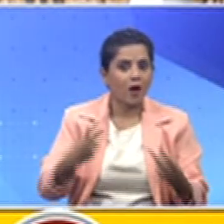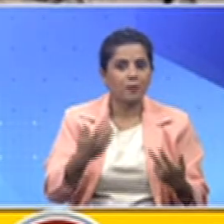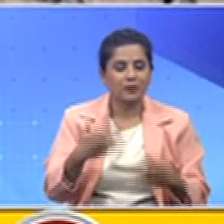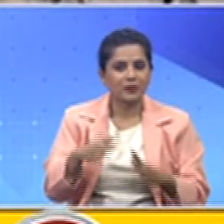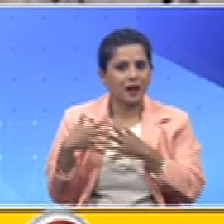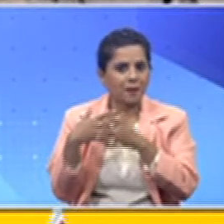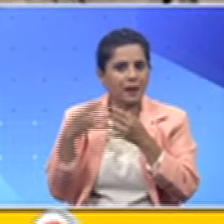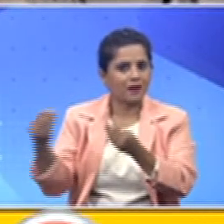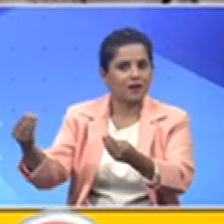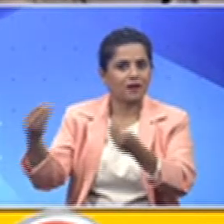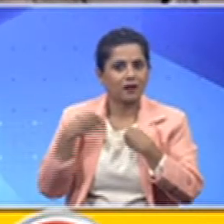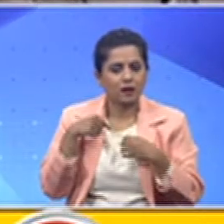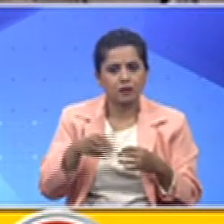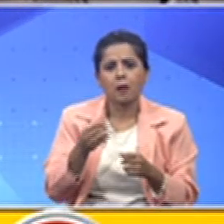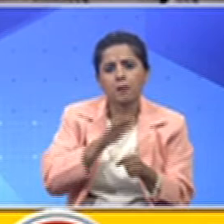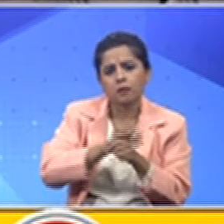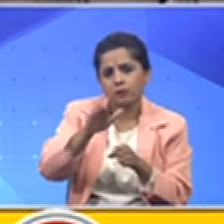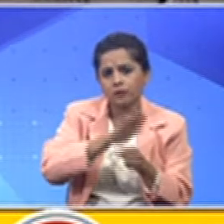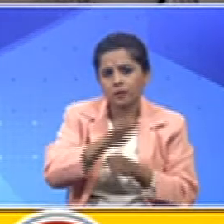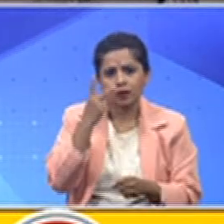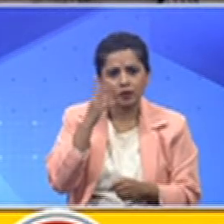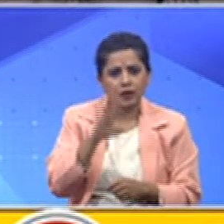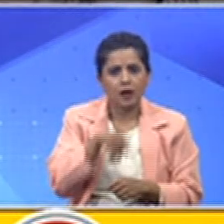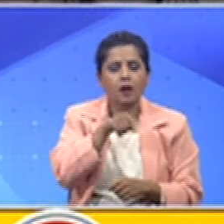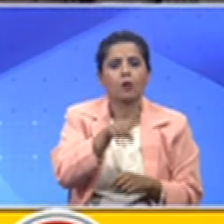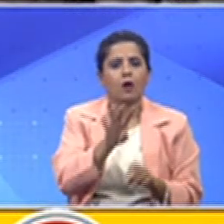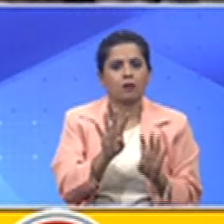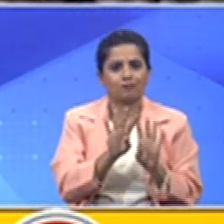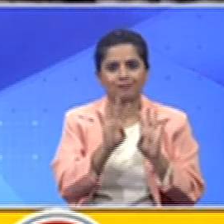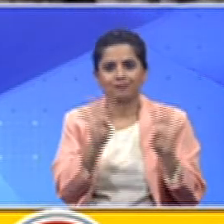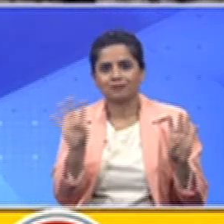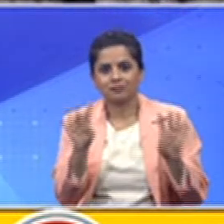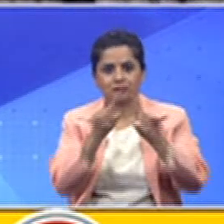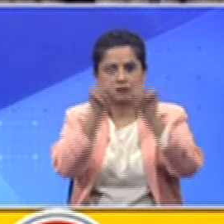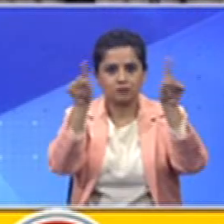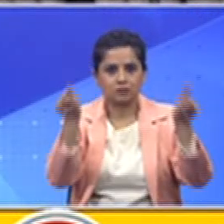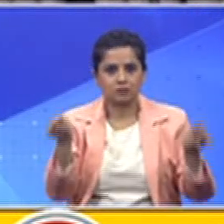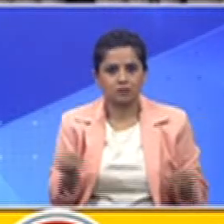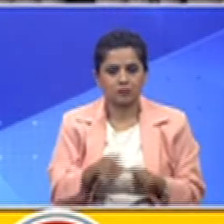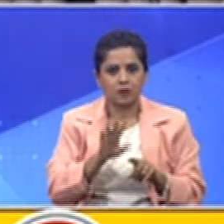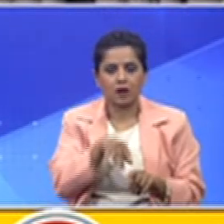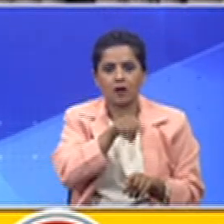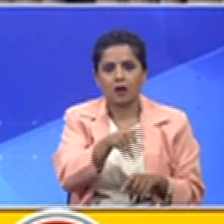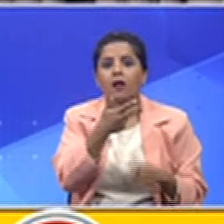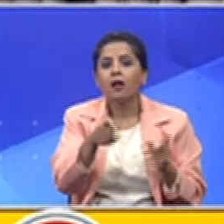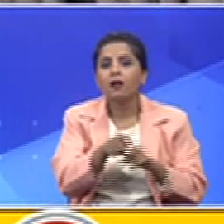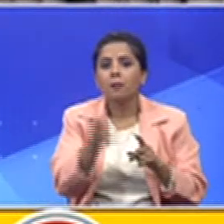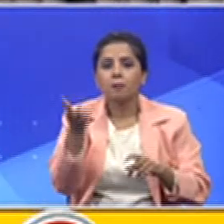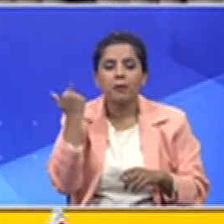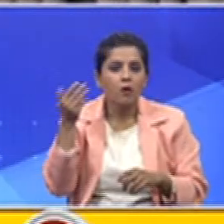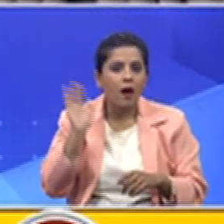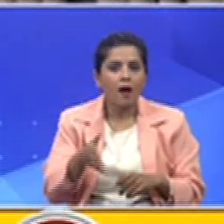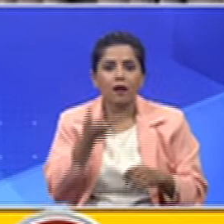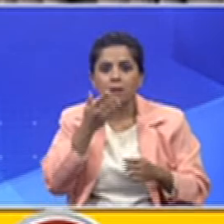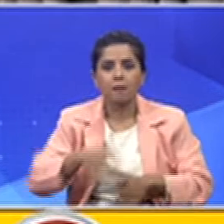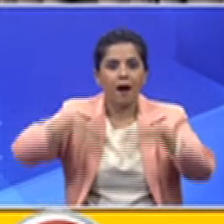में लकड़ी से बना एक पैनल भी है जो समुद्र मंथन की कथा को सामने लाता